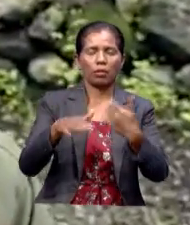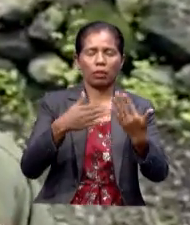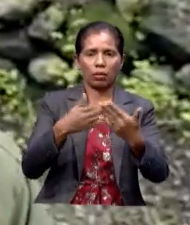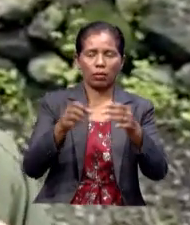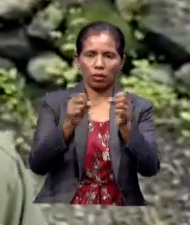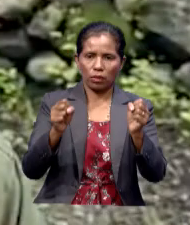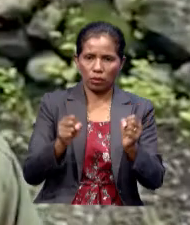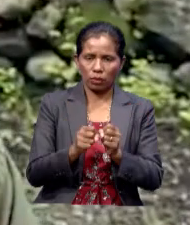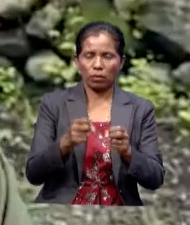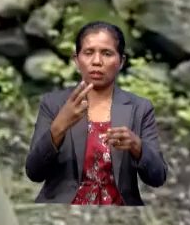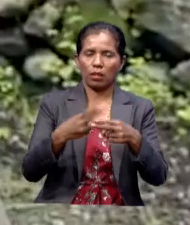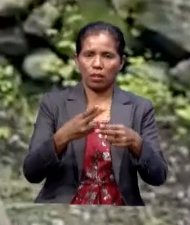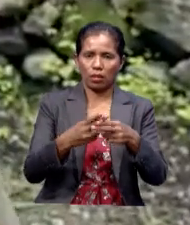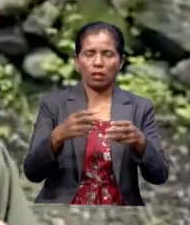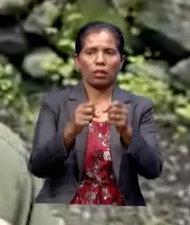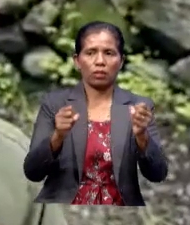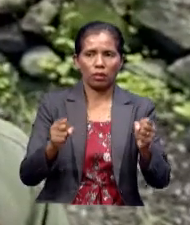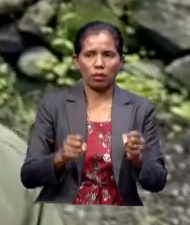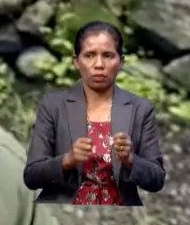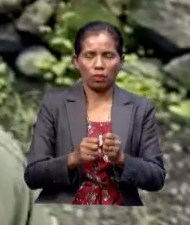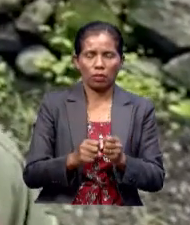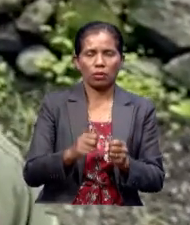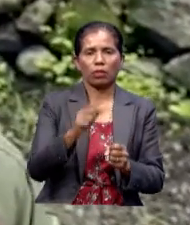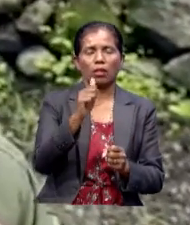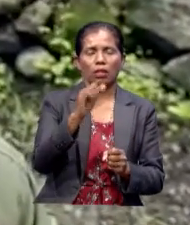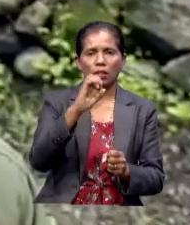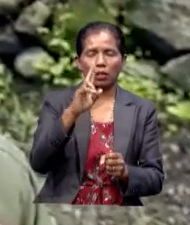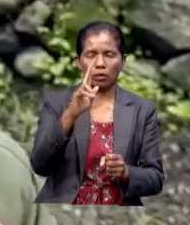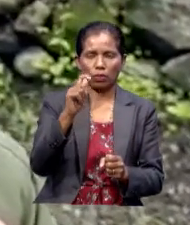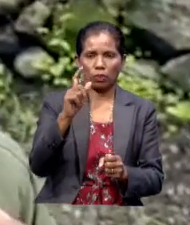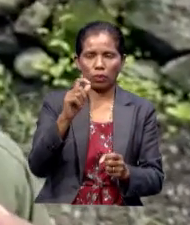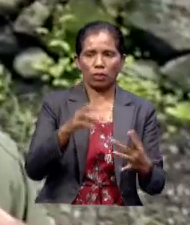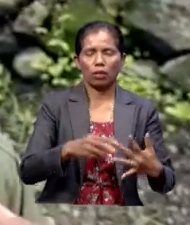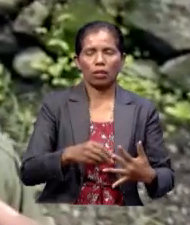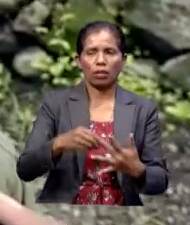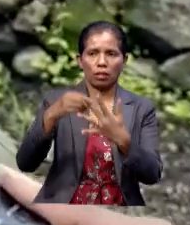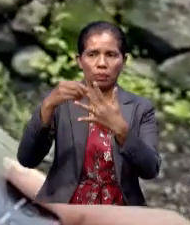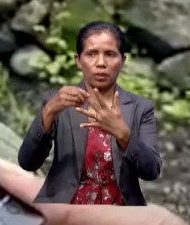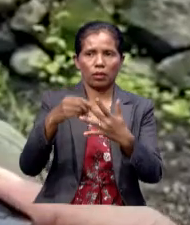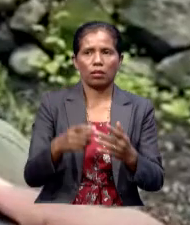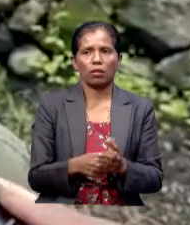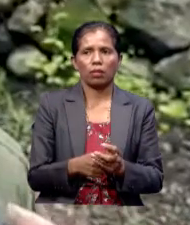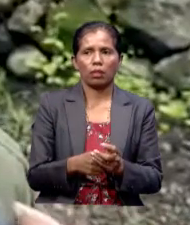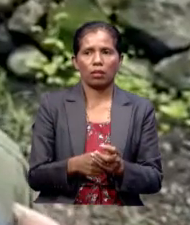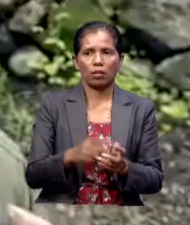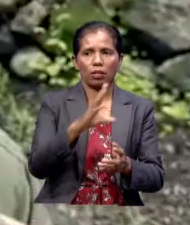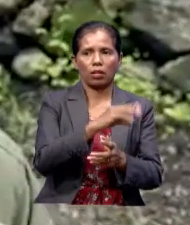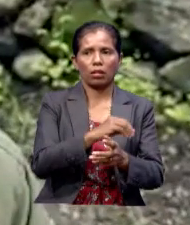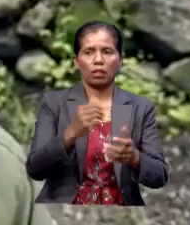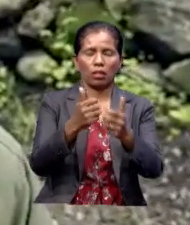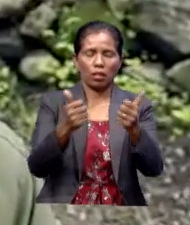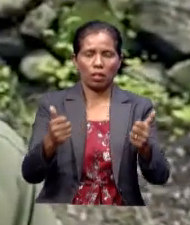sukuruan suku ini no suku itu spesialmente alaya ulonoho alaya